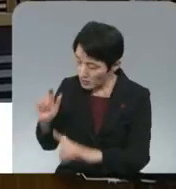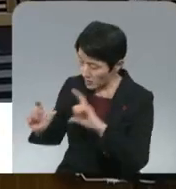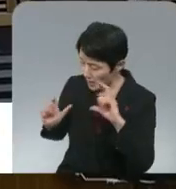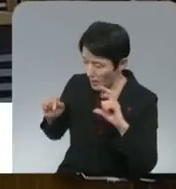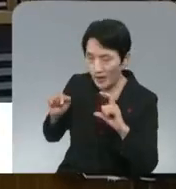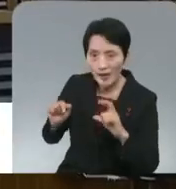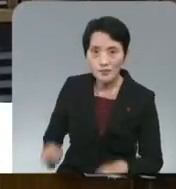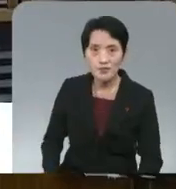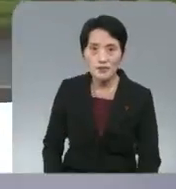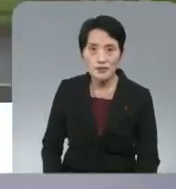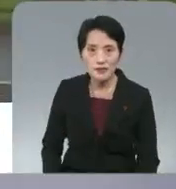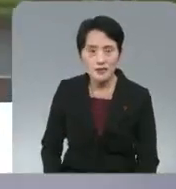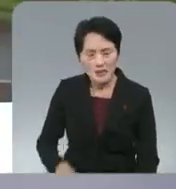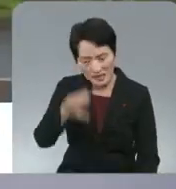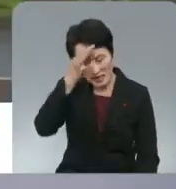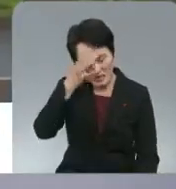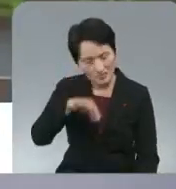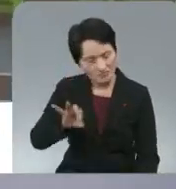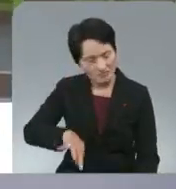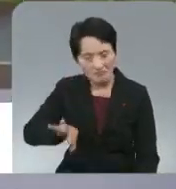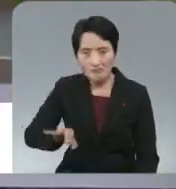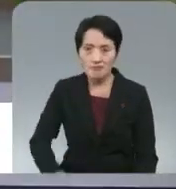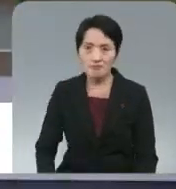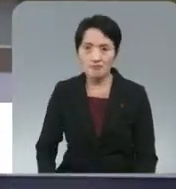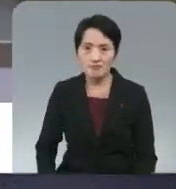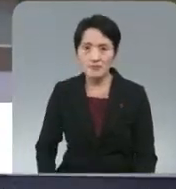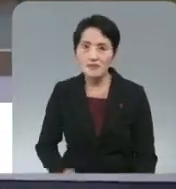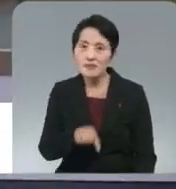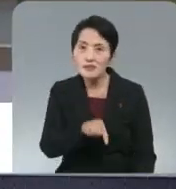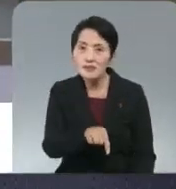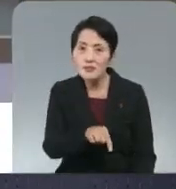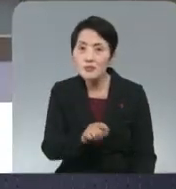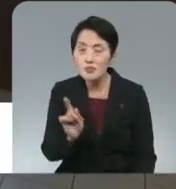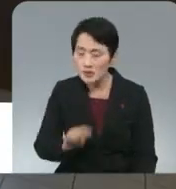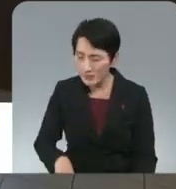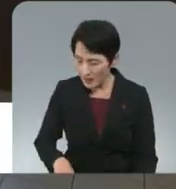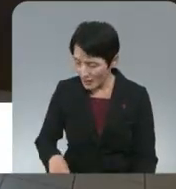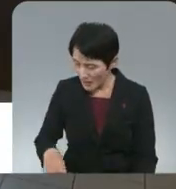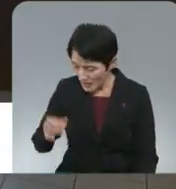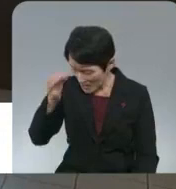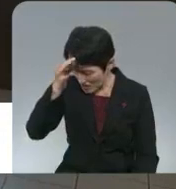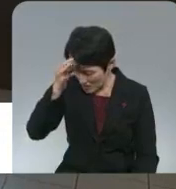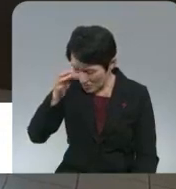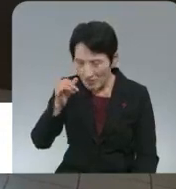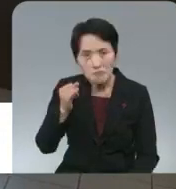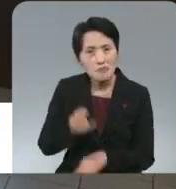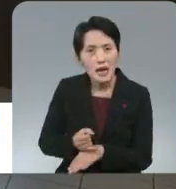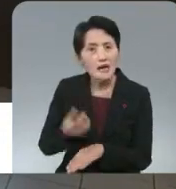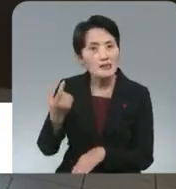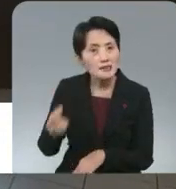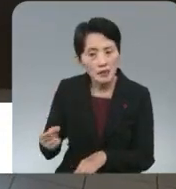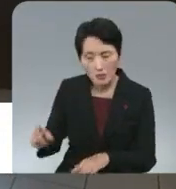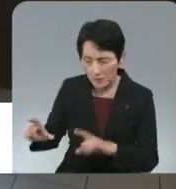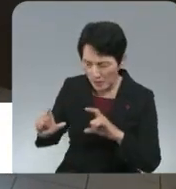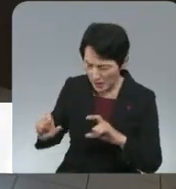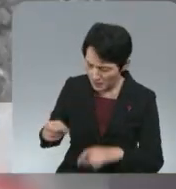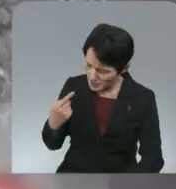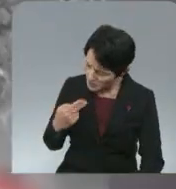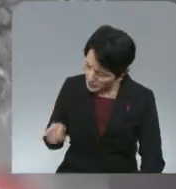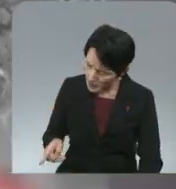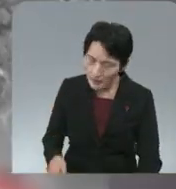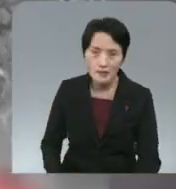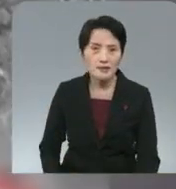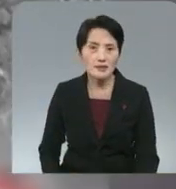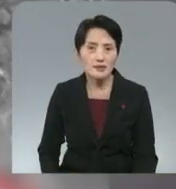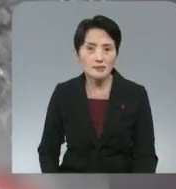judgong stellvertretende Abteilungsleiterin des Zentralkomitees der Arbeiterpartei Nordkoreas wandte sich gegen die Ansicht von Experten